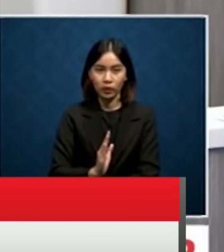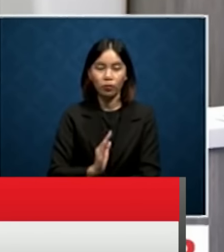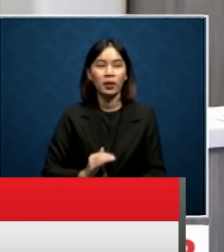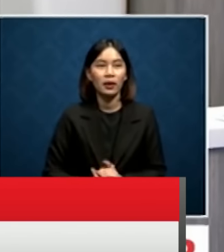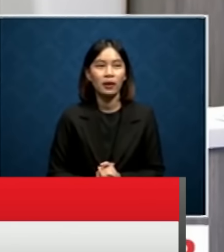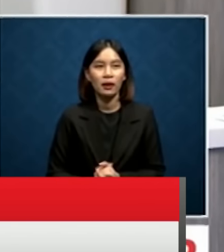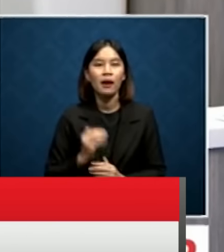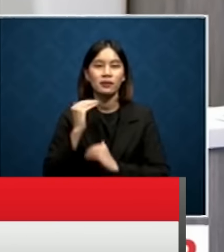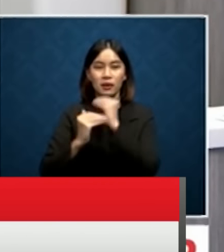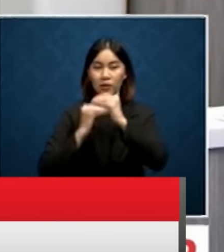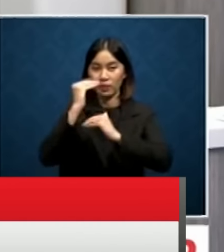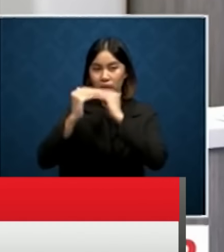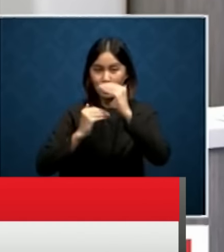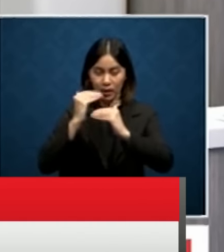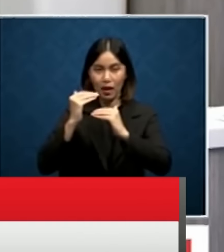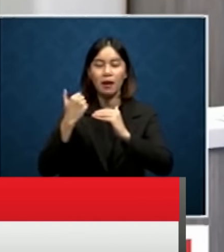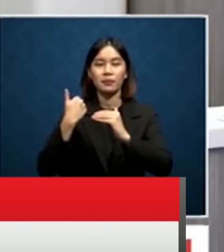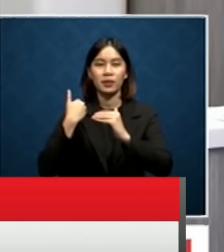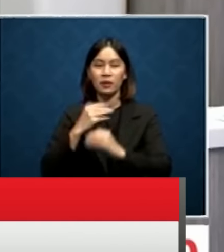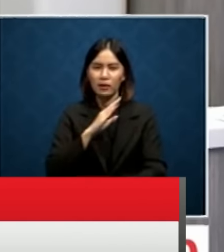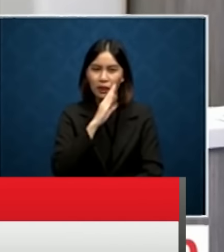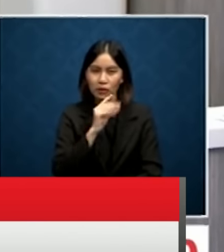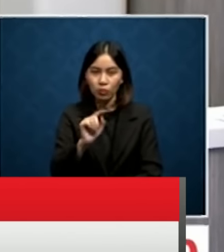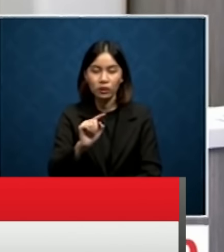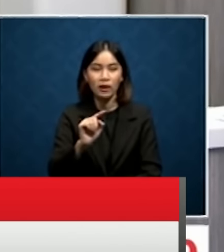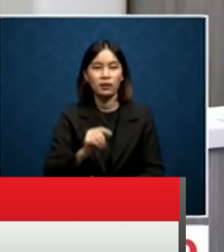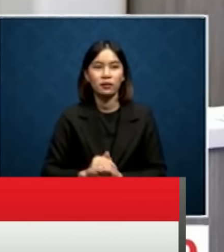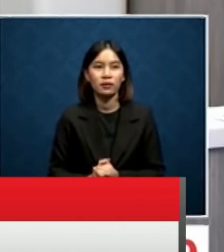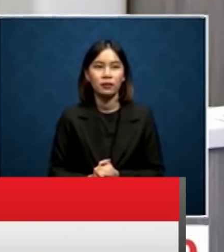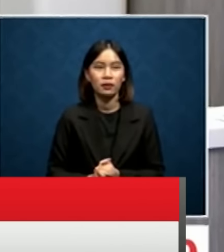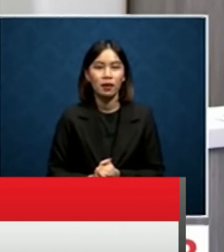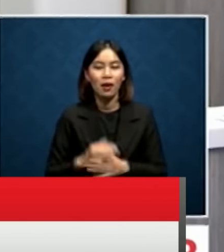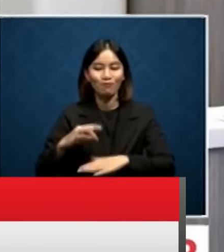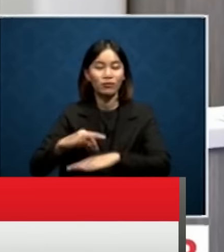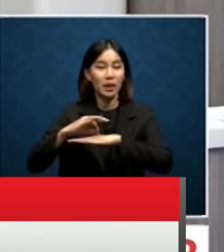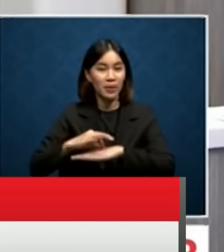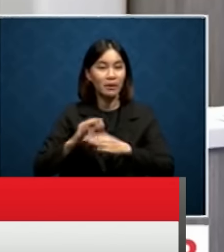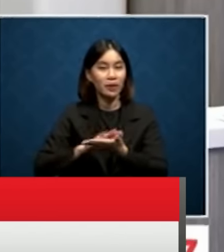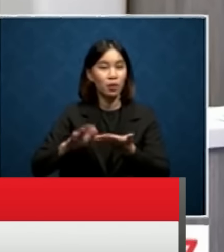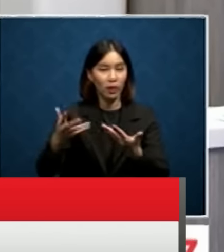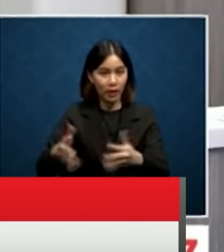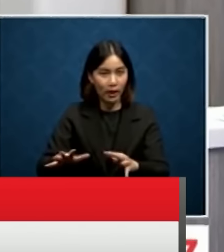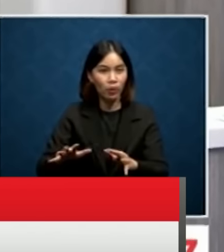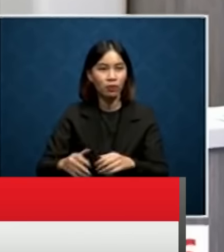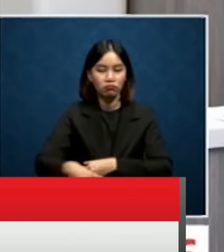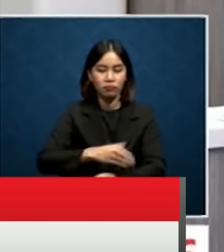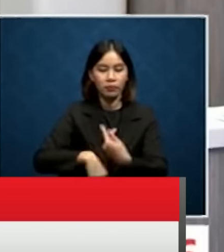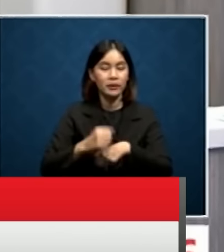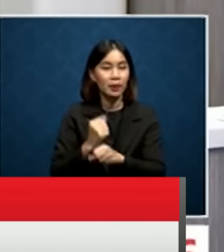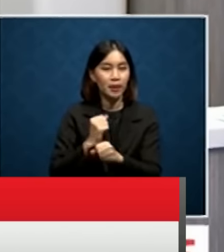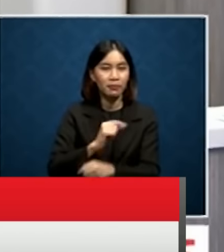ท่านจะเจริญรุ่งเรืองแต่ถ้าหากว่าเข้ามาแล้วปฏิบัติ